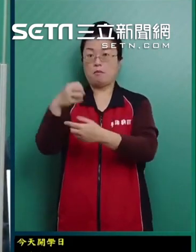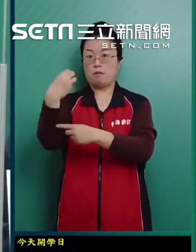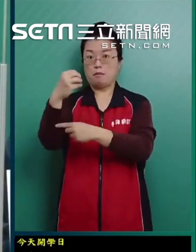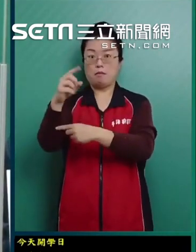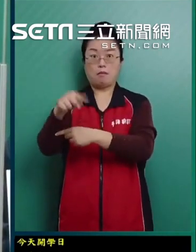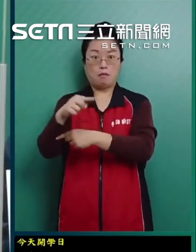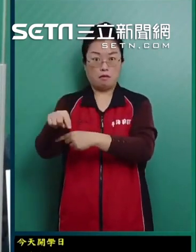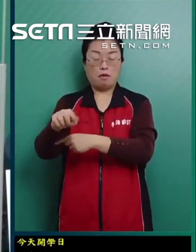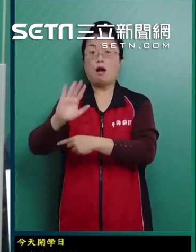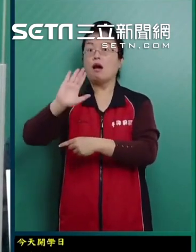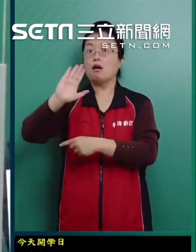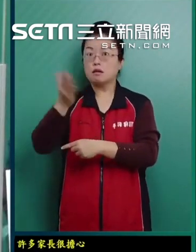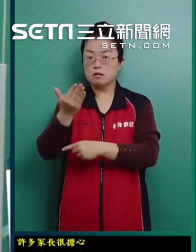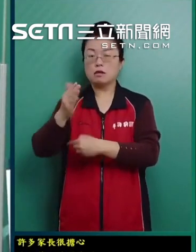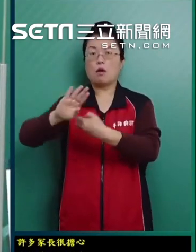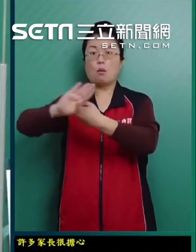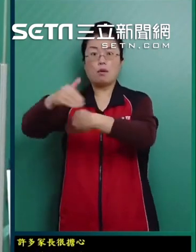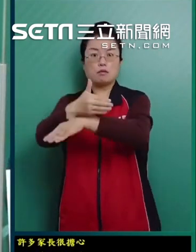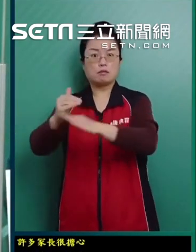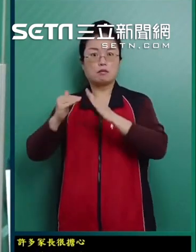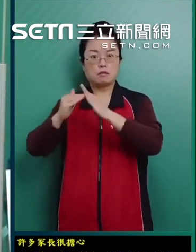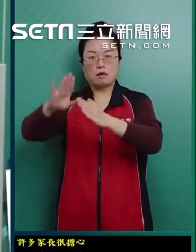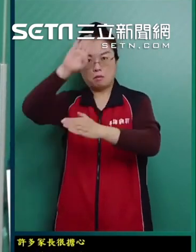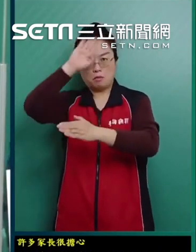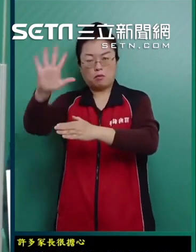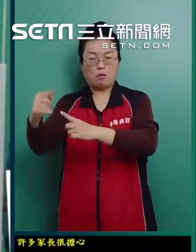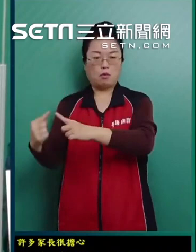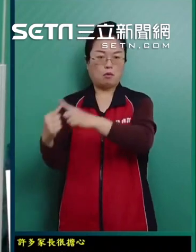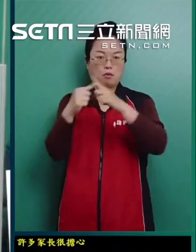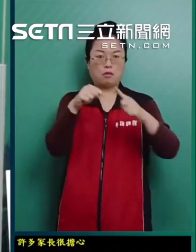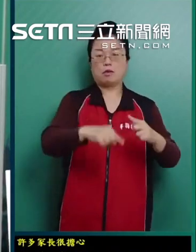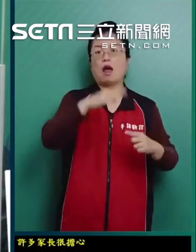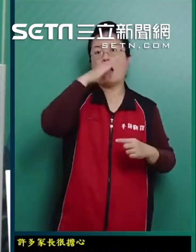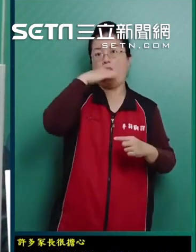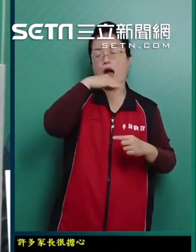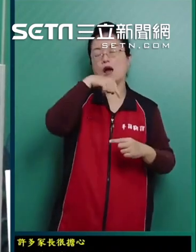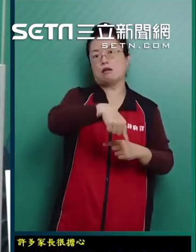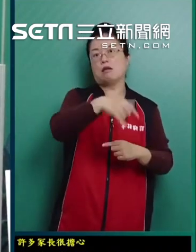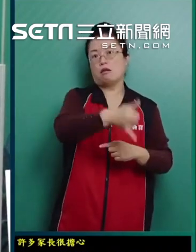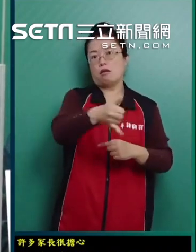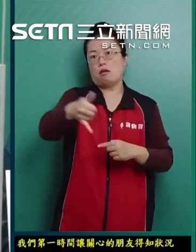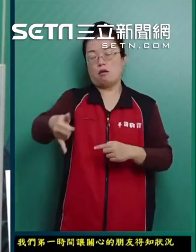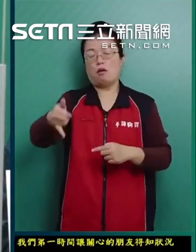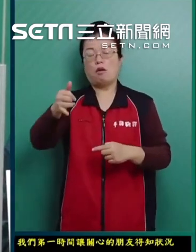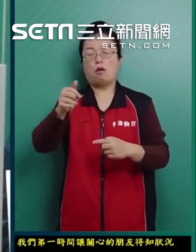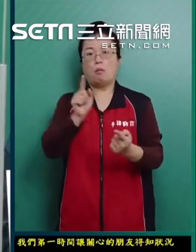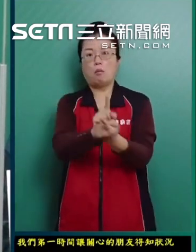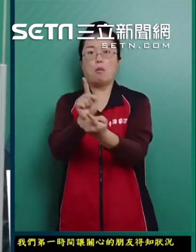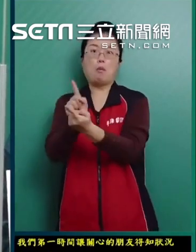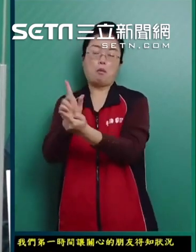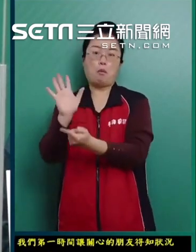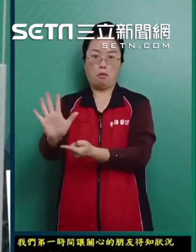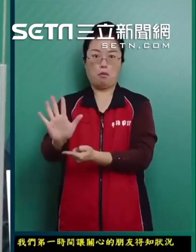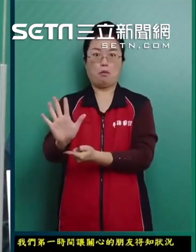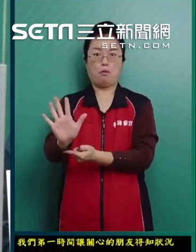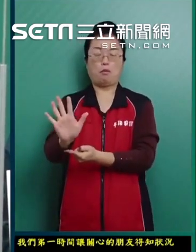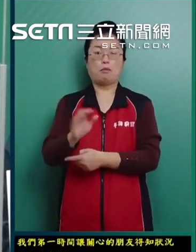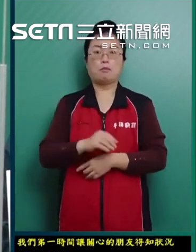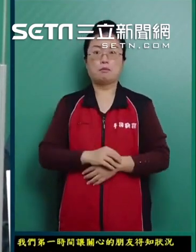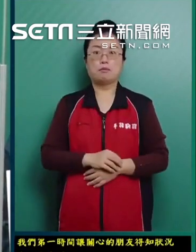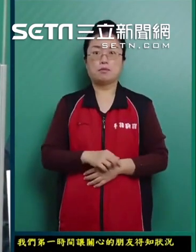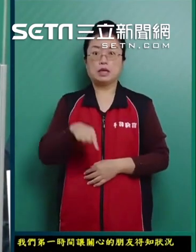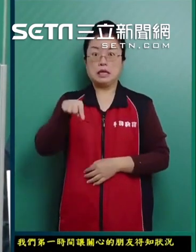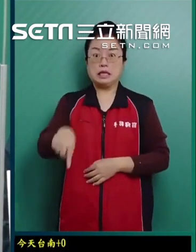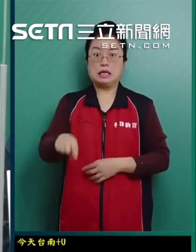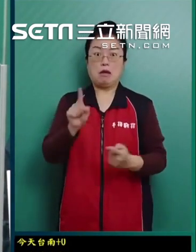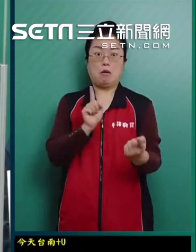要框列，扩大框列。那又因为跟确诊者接触的人是国